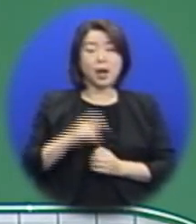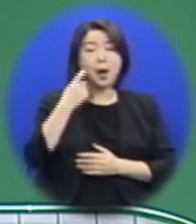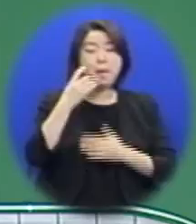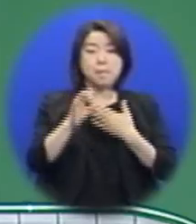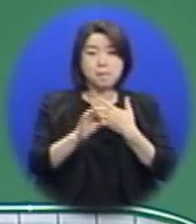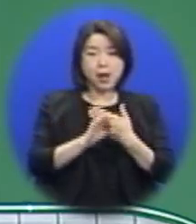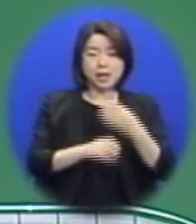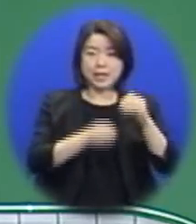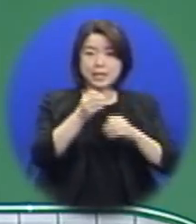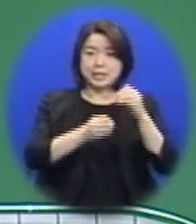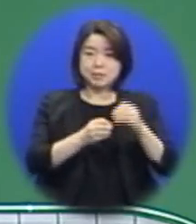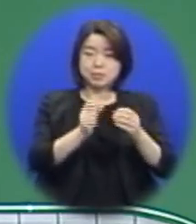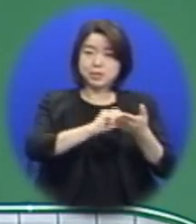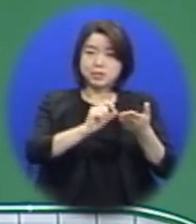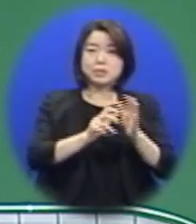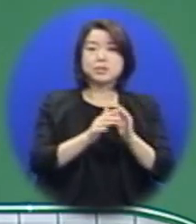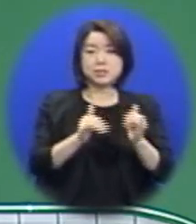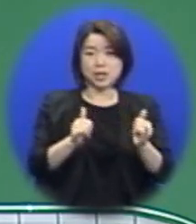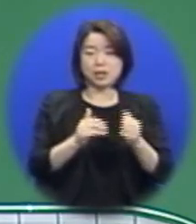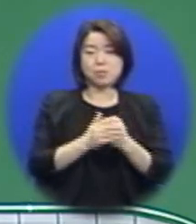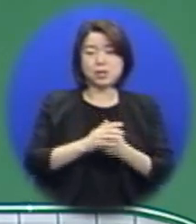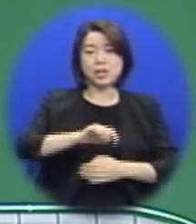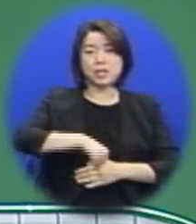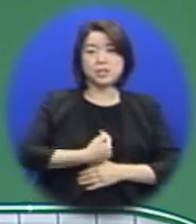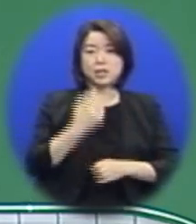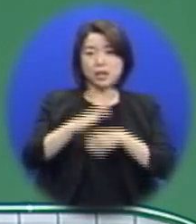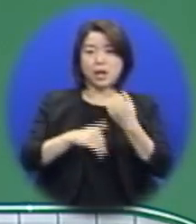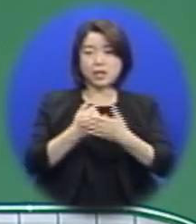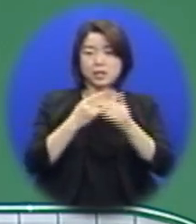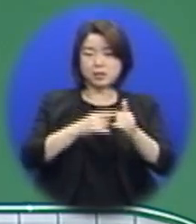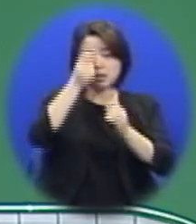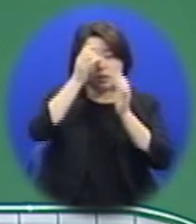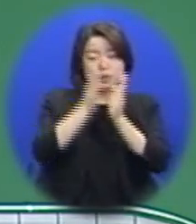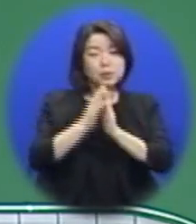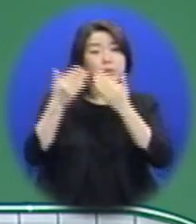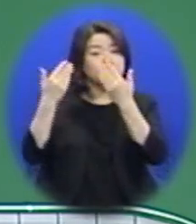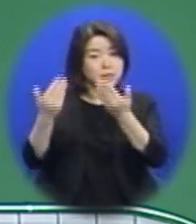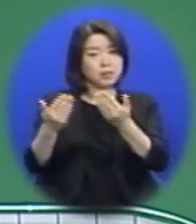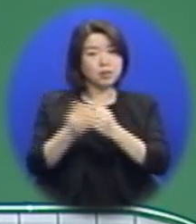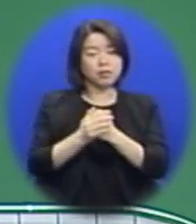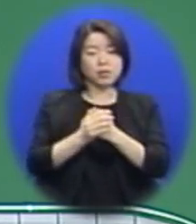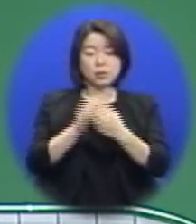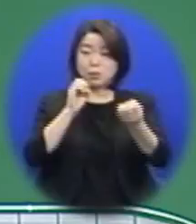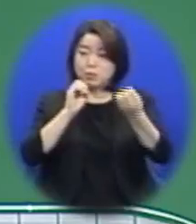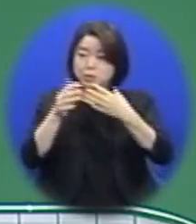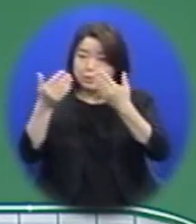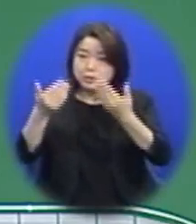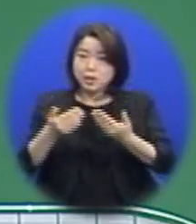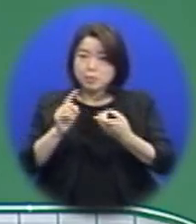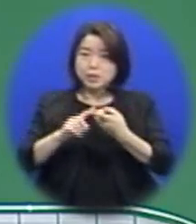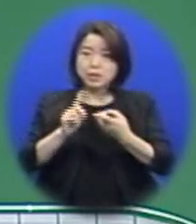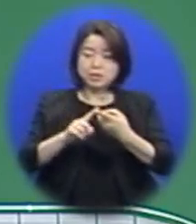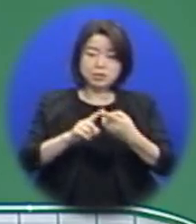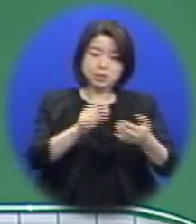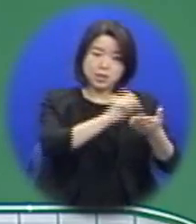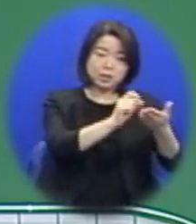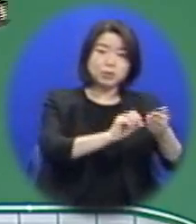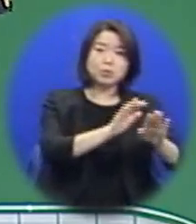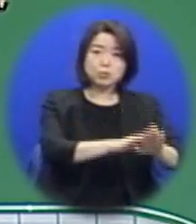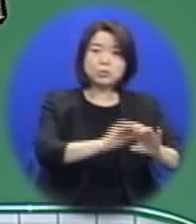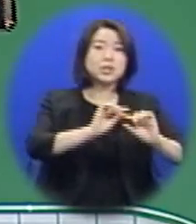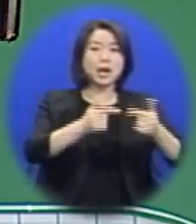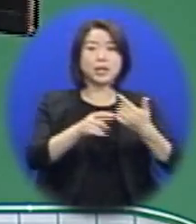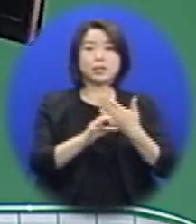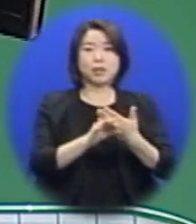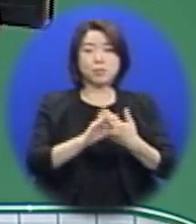만약에 시편 기자가 자기가 하나님께 기도했던 것과 그때 받았던 응답을 기록하지 않았다면 우리 손에 이